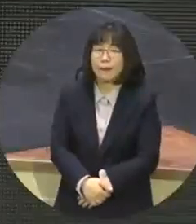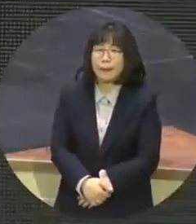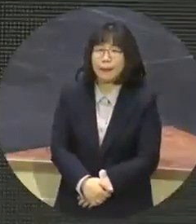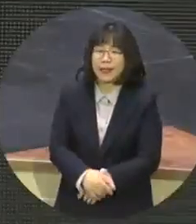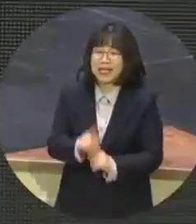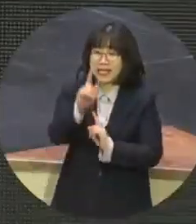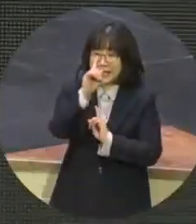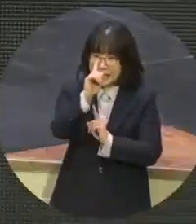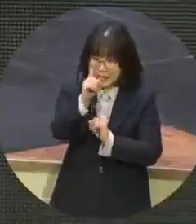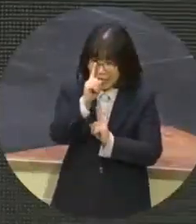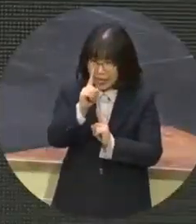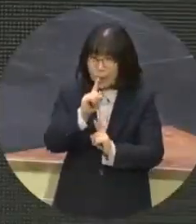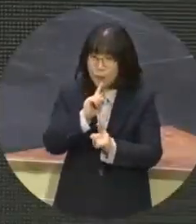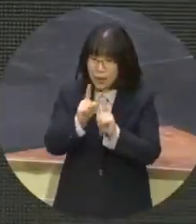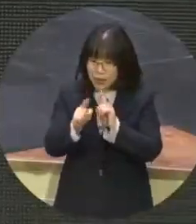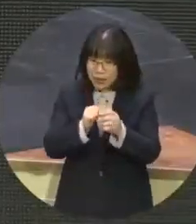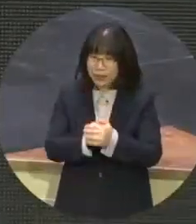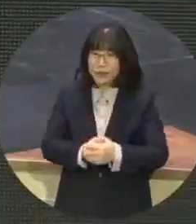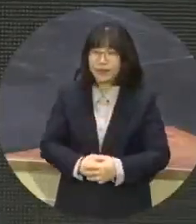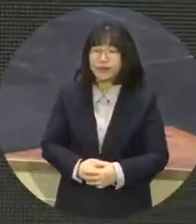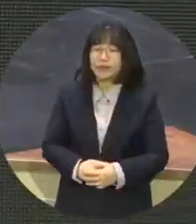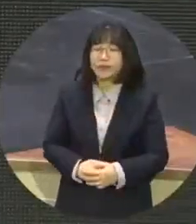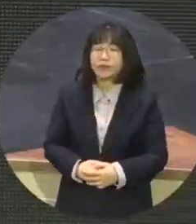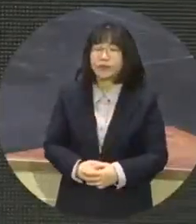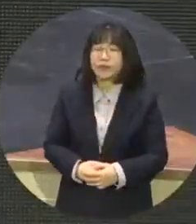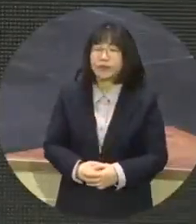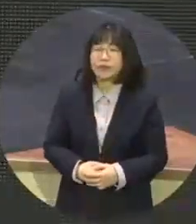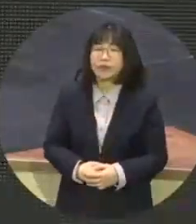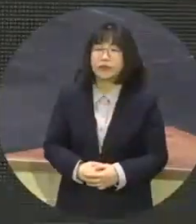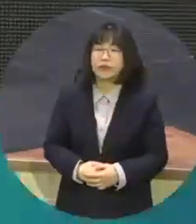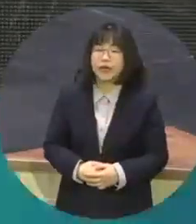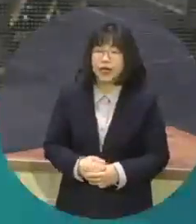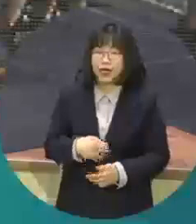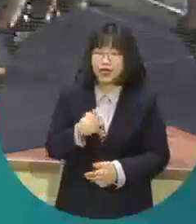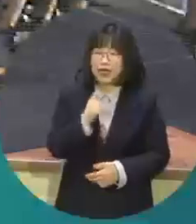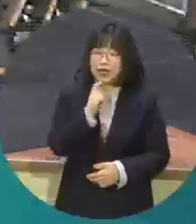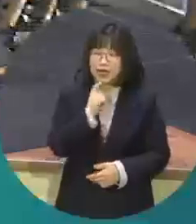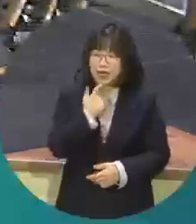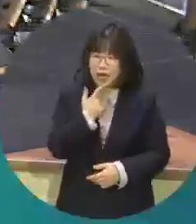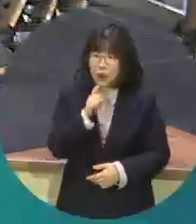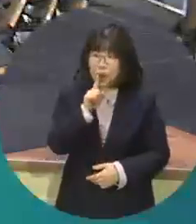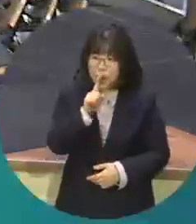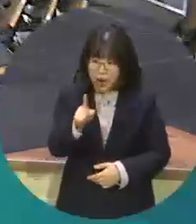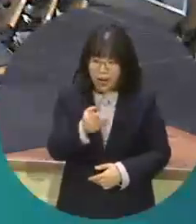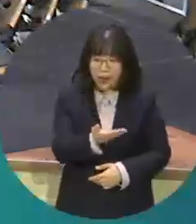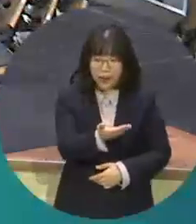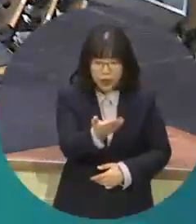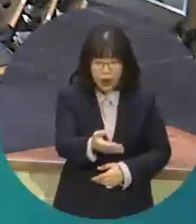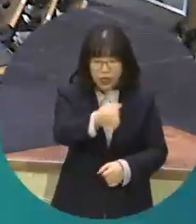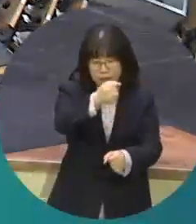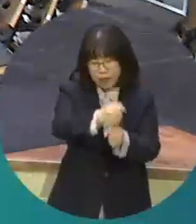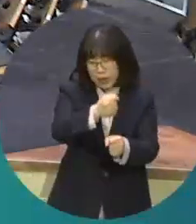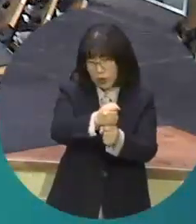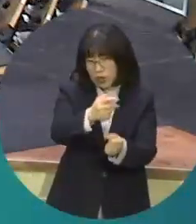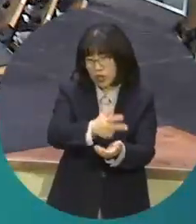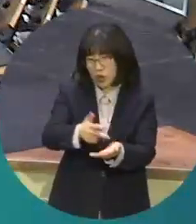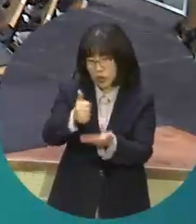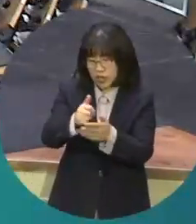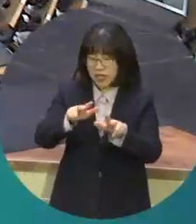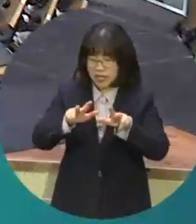이사야 43장 1절로 3절에 보면 이 부분을 사실적으로 강조합니다. 야곱아, 너를 창조하신 여호와께서